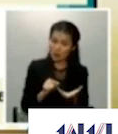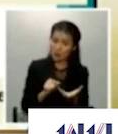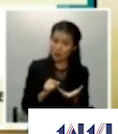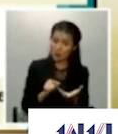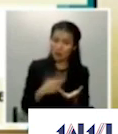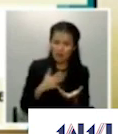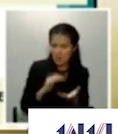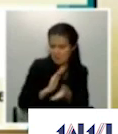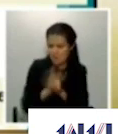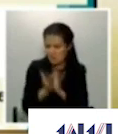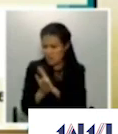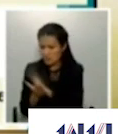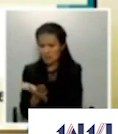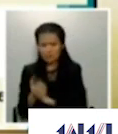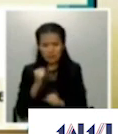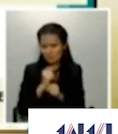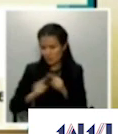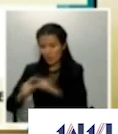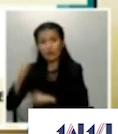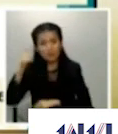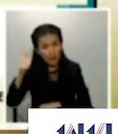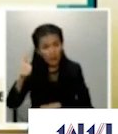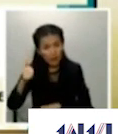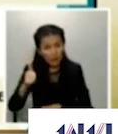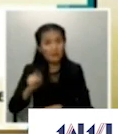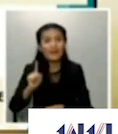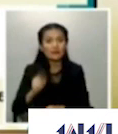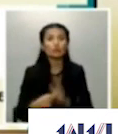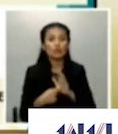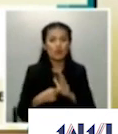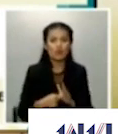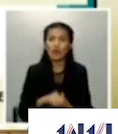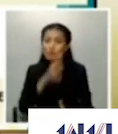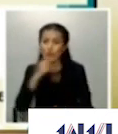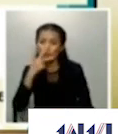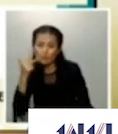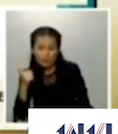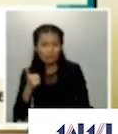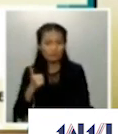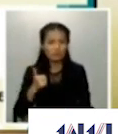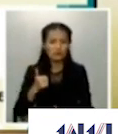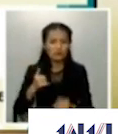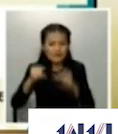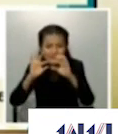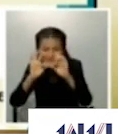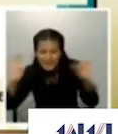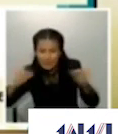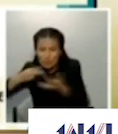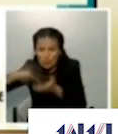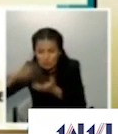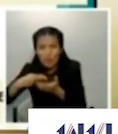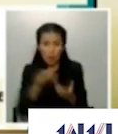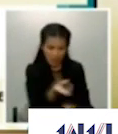ปได้ทุกสิ่งทุกอย่างไม่ว่าขนมทุกอย่างไม่ว่าก๋วยเตี๋ยวไม่ว่า